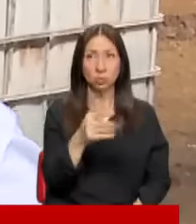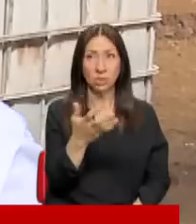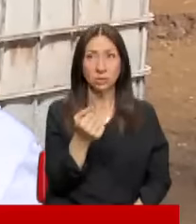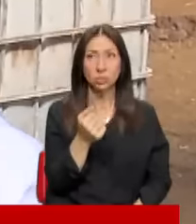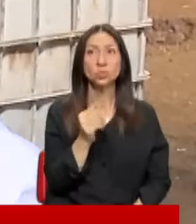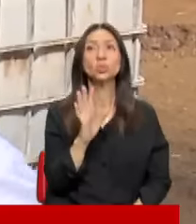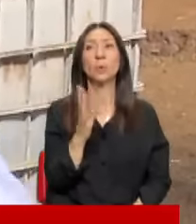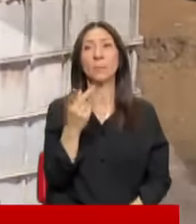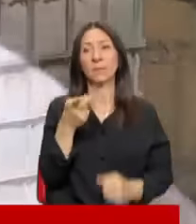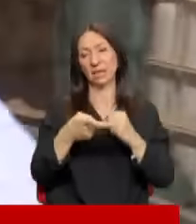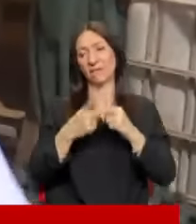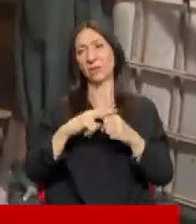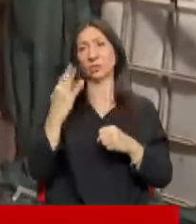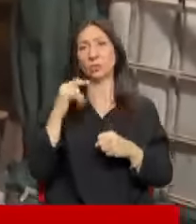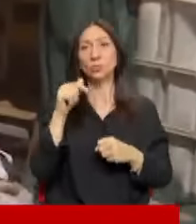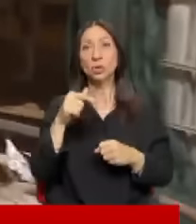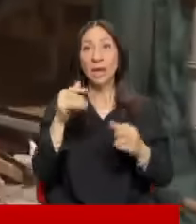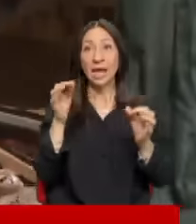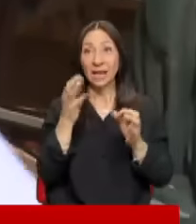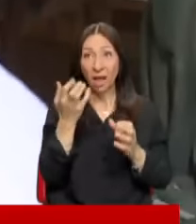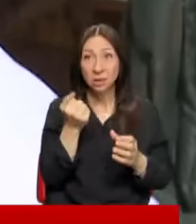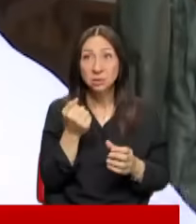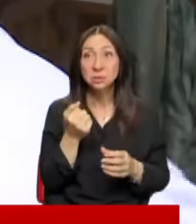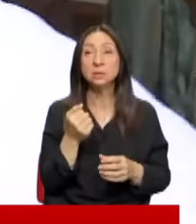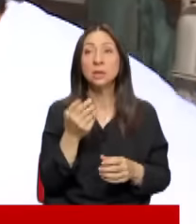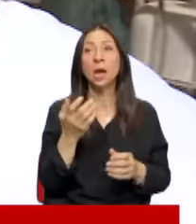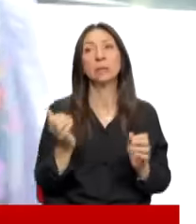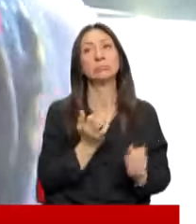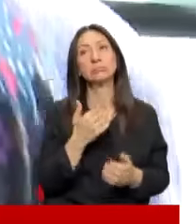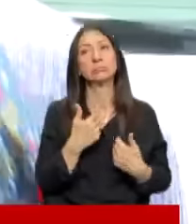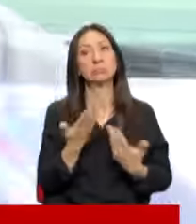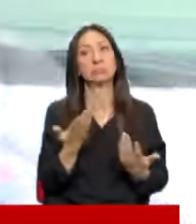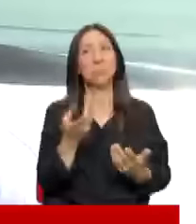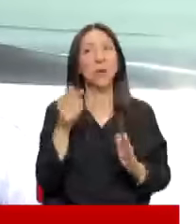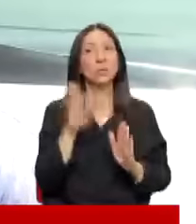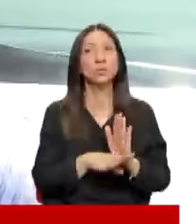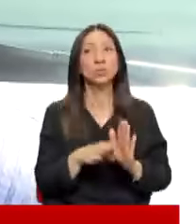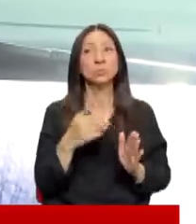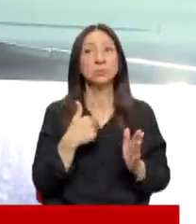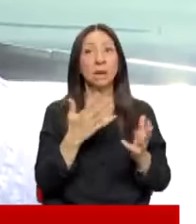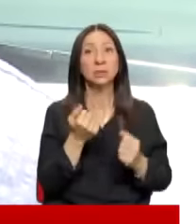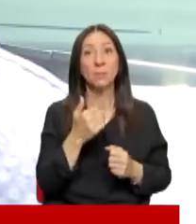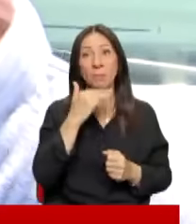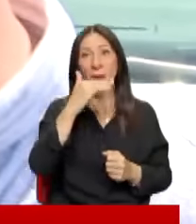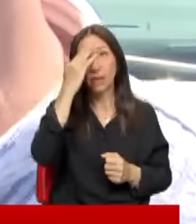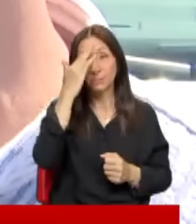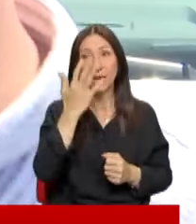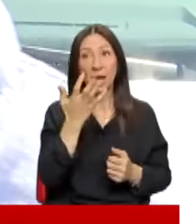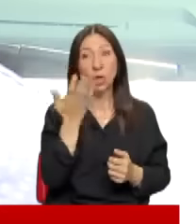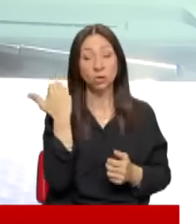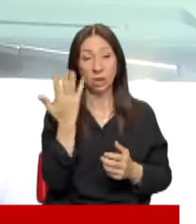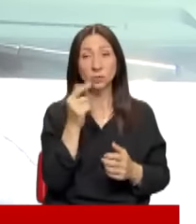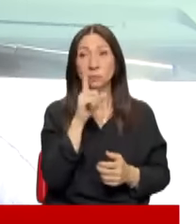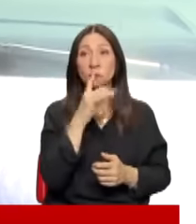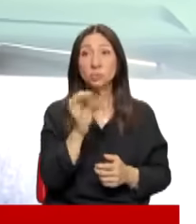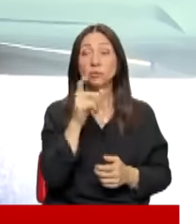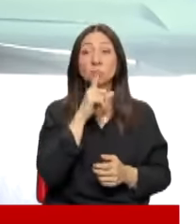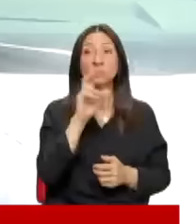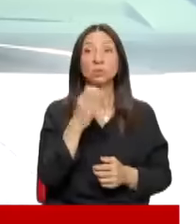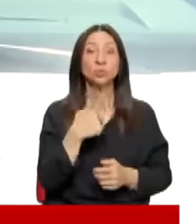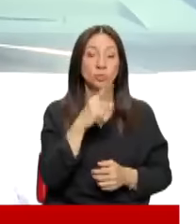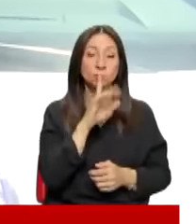aldınız? Yok, bir iki hafta oluyor. Hadi bu kadar erken aldık. Kazıklandık. Bayağı bir düşmüş. Bizim aldığımız bayramdan önce alanlar 160-170 alan oldu.